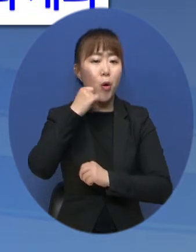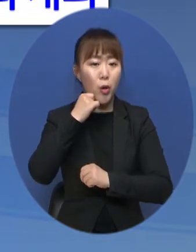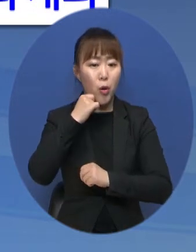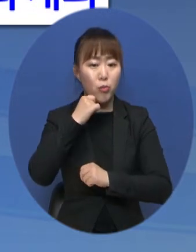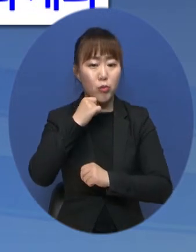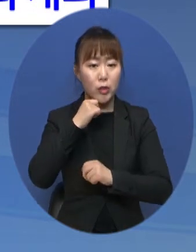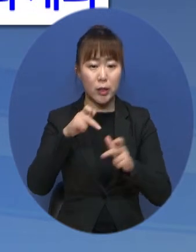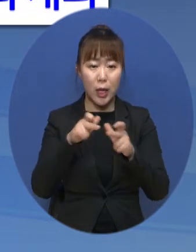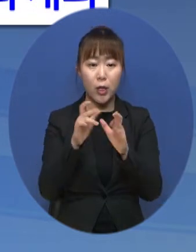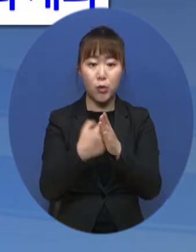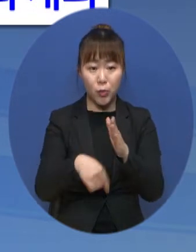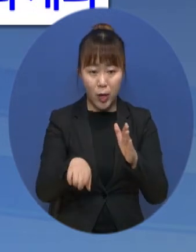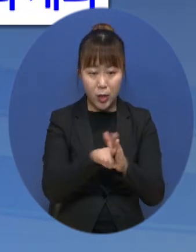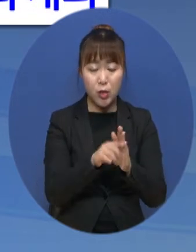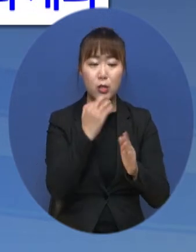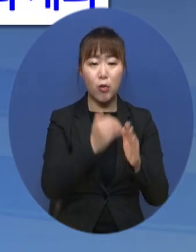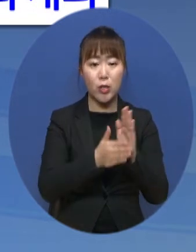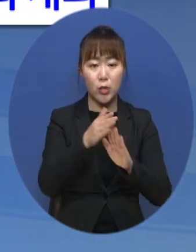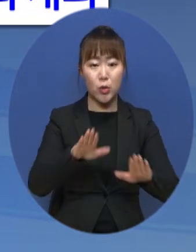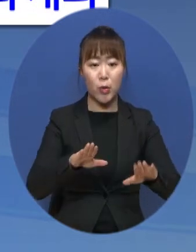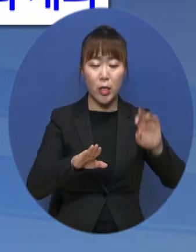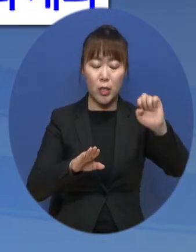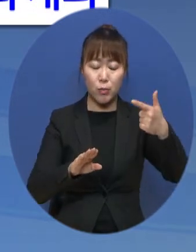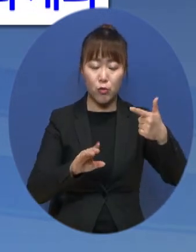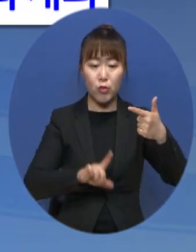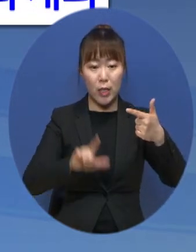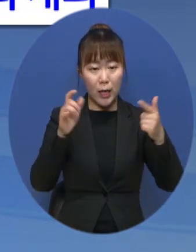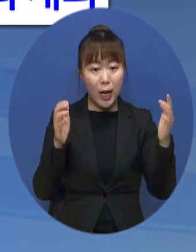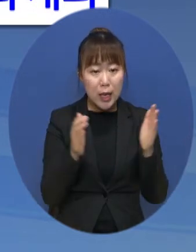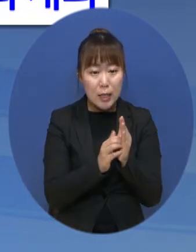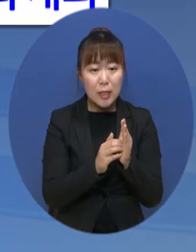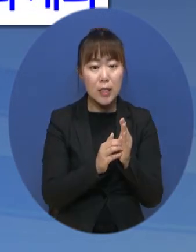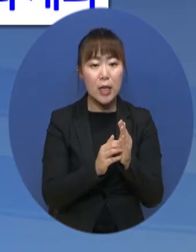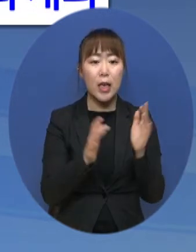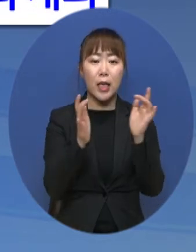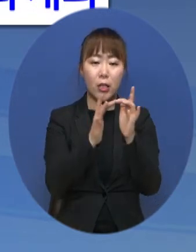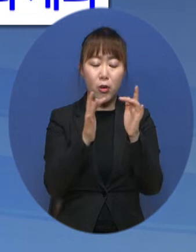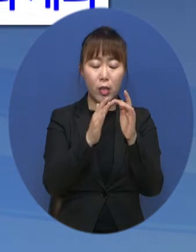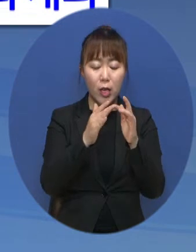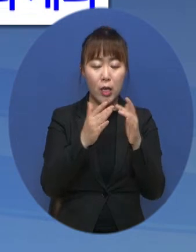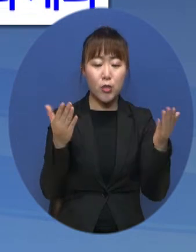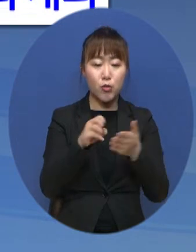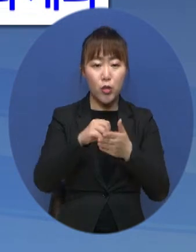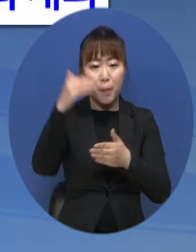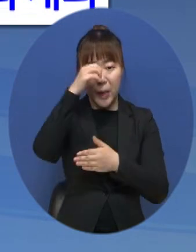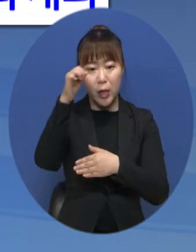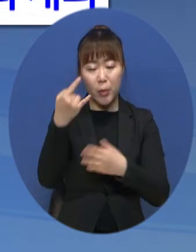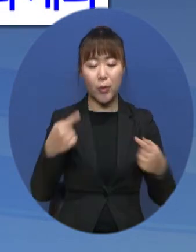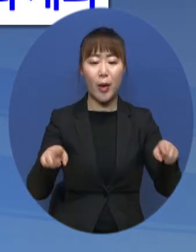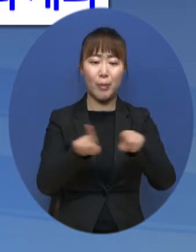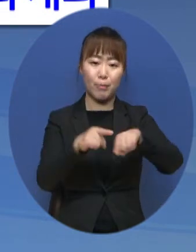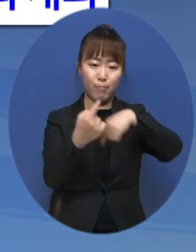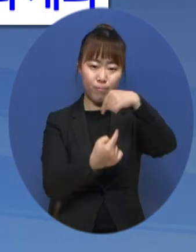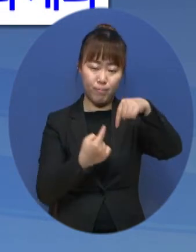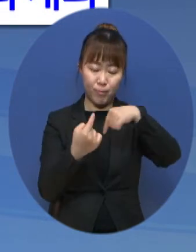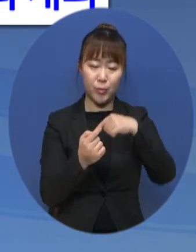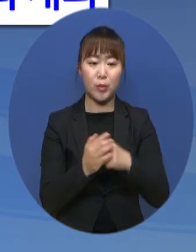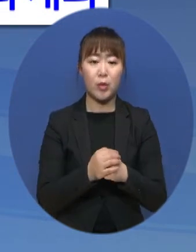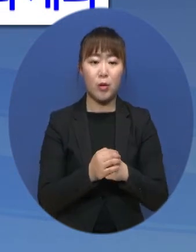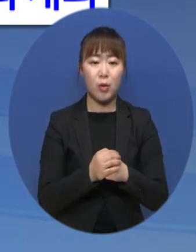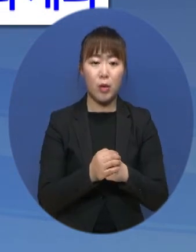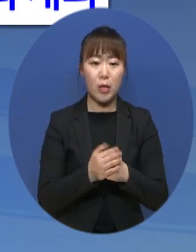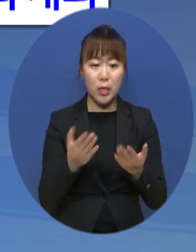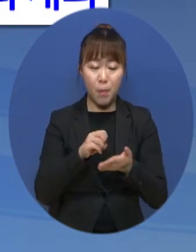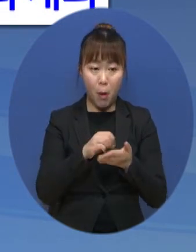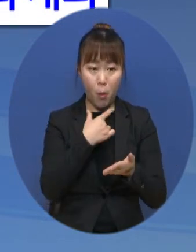구직 장애인을 위해 서울시는 오는 26일까지 온라인 취업 박람회도 함께 운영합니다. 구직을